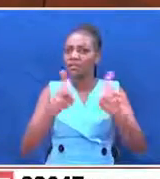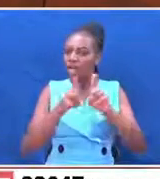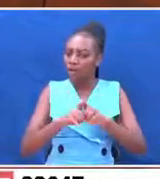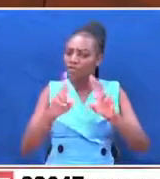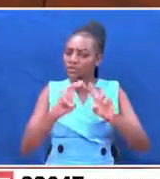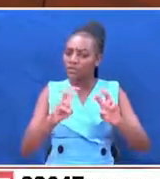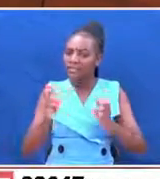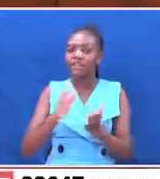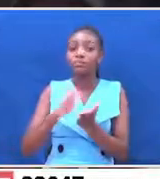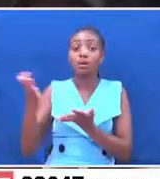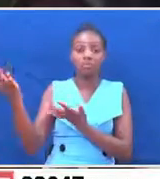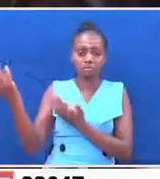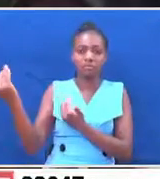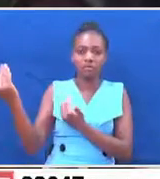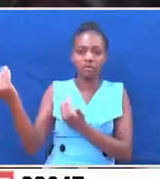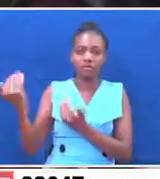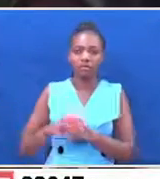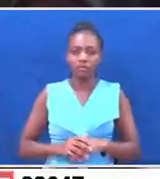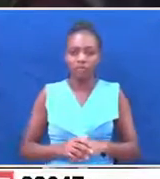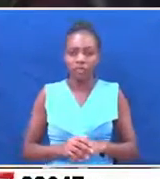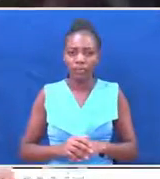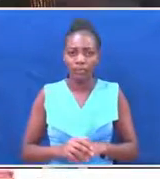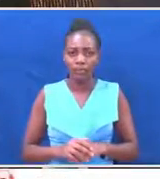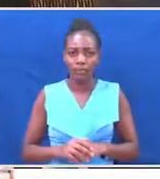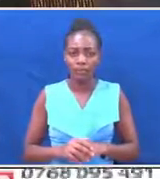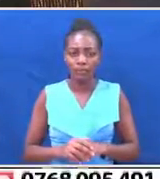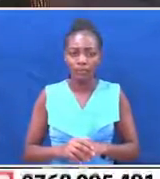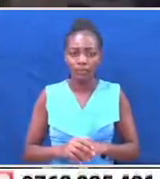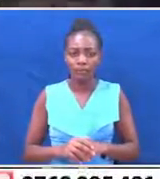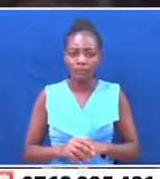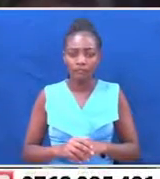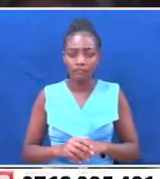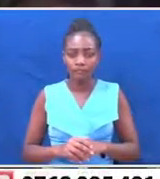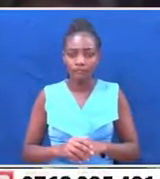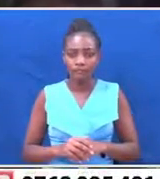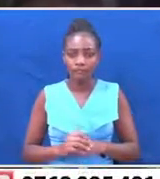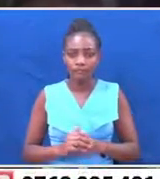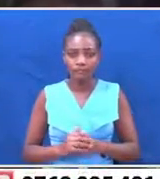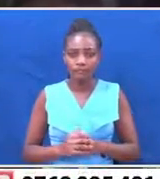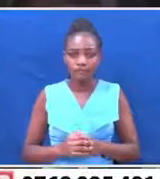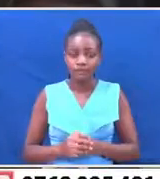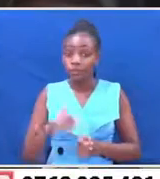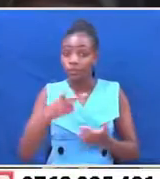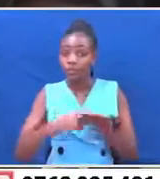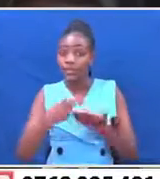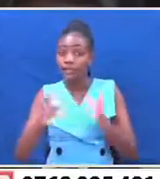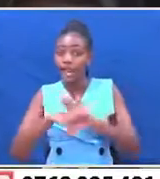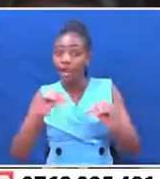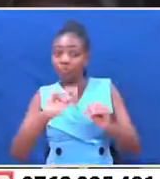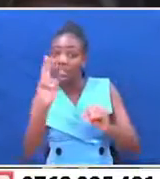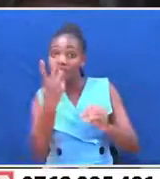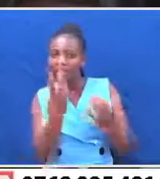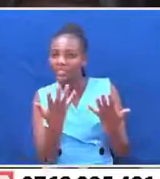uchunguzi zaidi unahitajika. Today your presentation seems that you are an outsider. Secondly,